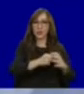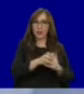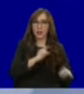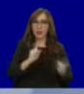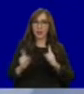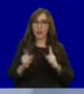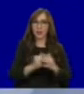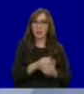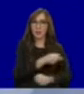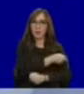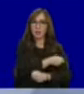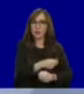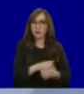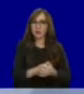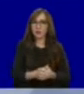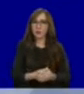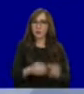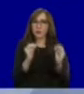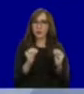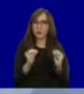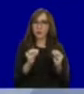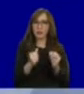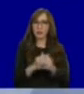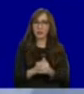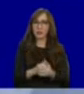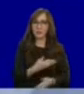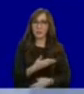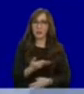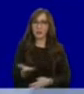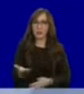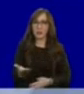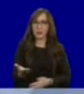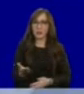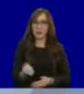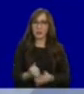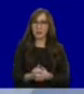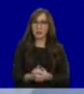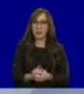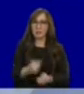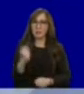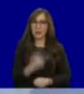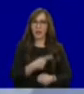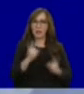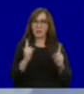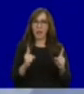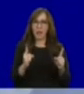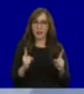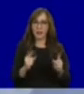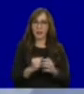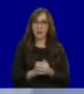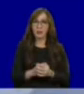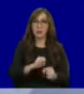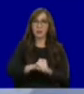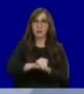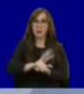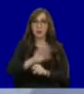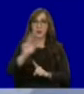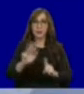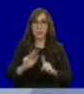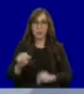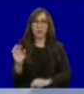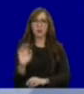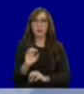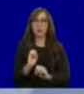pendidik dan tenaga pendidikan karena umur mereka memiliki kerentanan yang tertinggi terhadap COVID-19, bukan murid-murid,